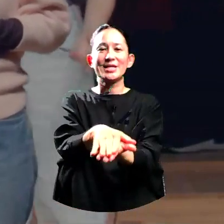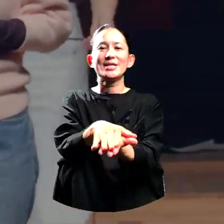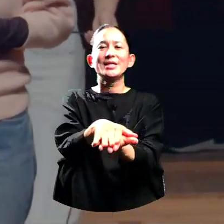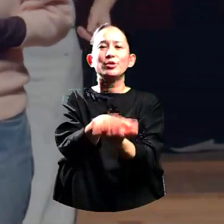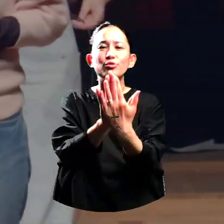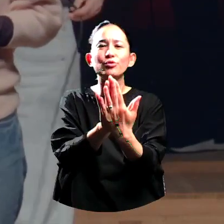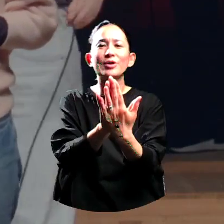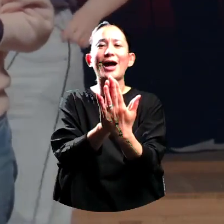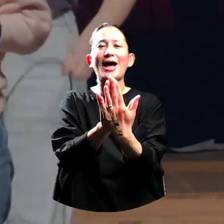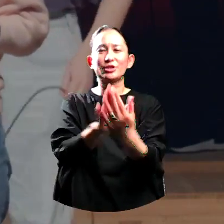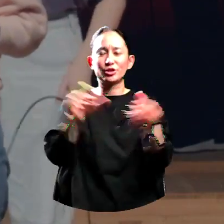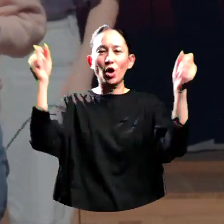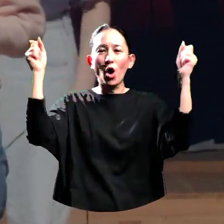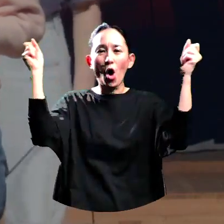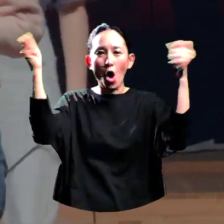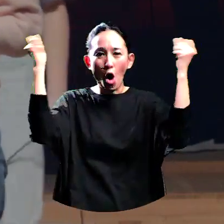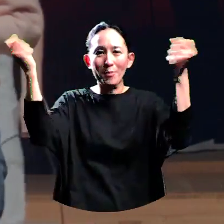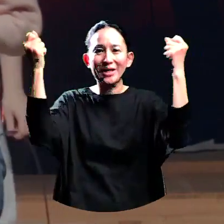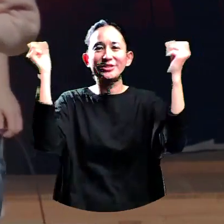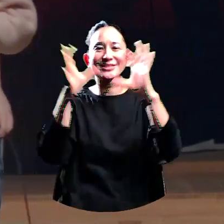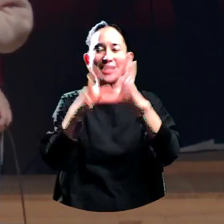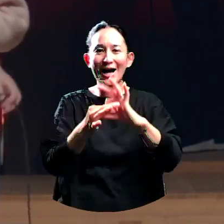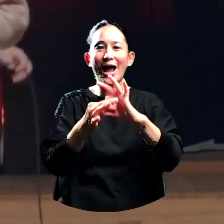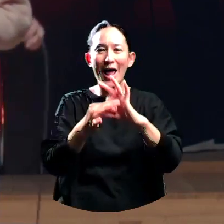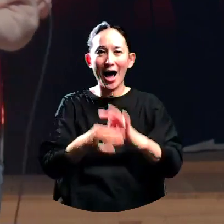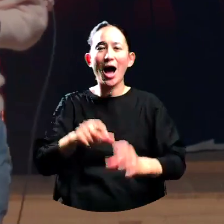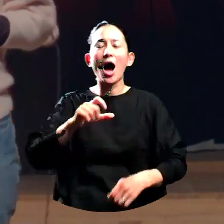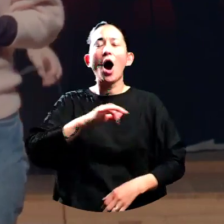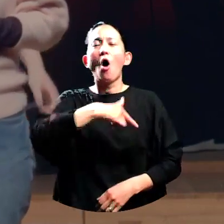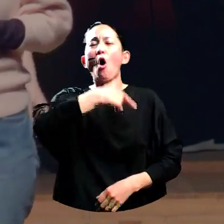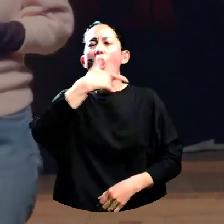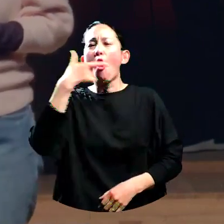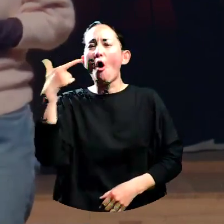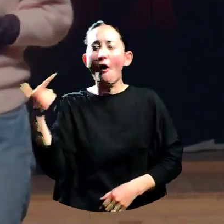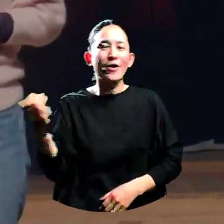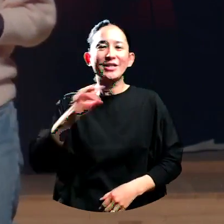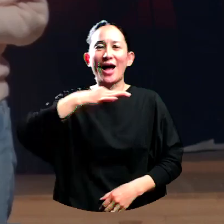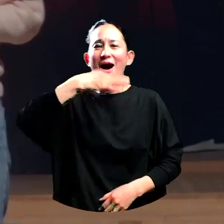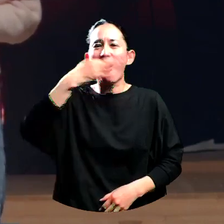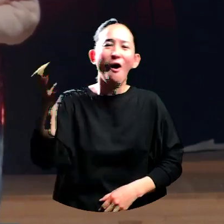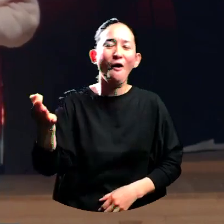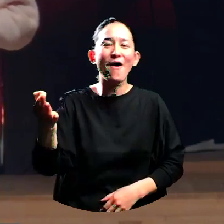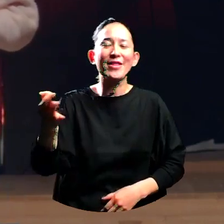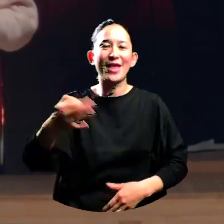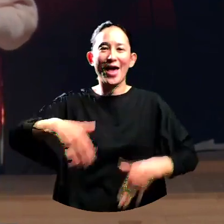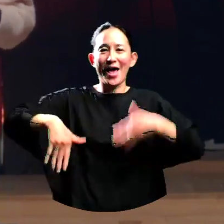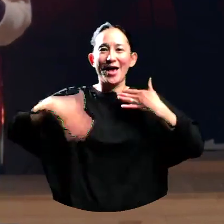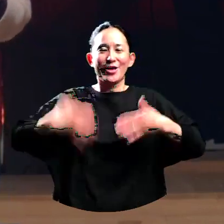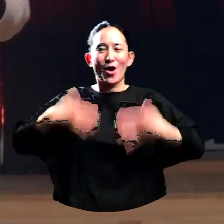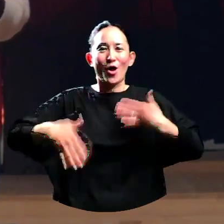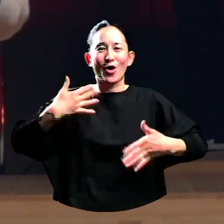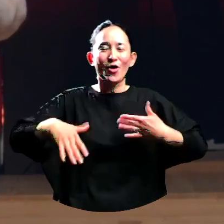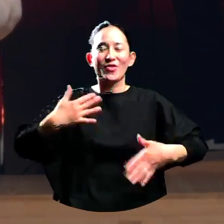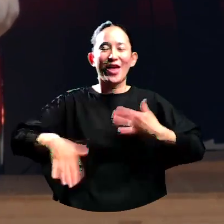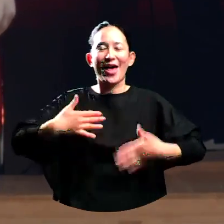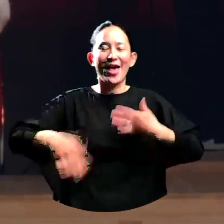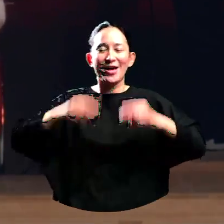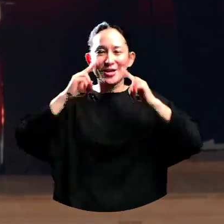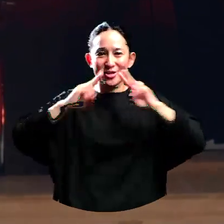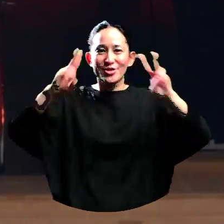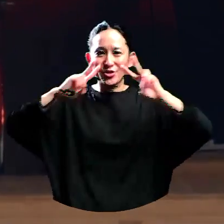祭、お祭りですから、手を叩き大きな声を上げて喜び祝いましょう。 Easter is a time